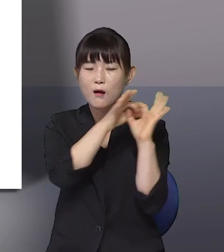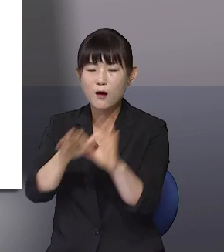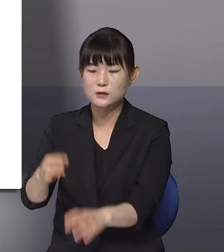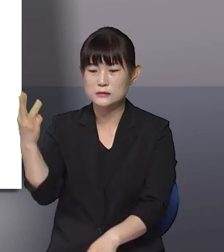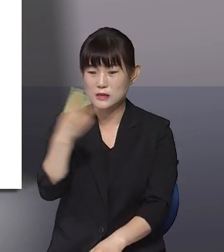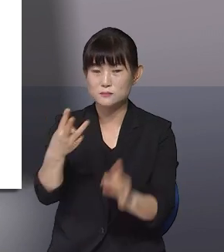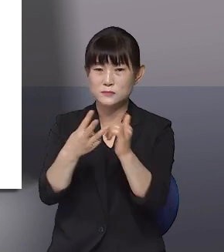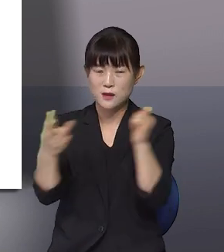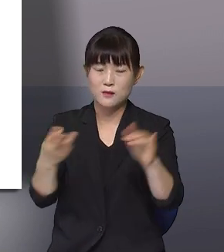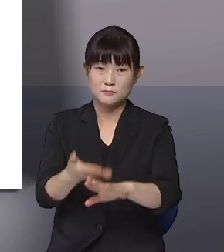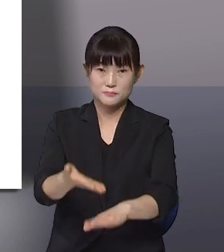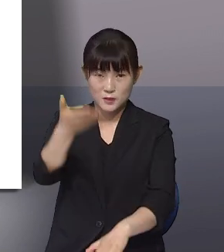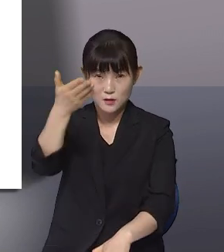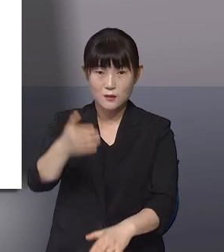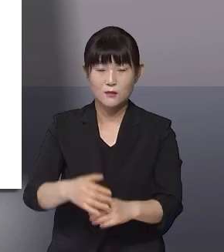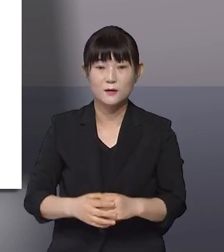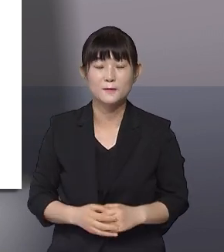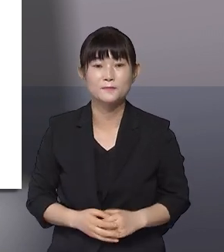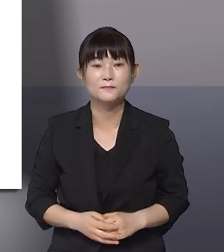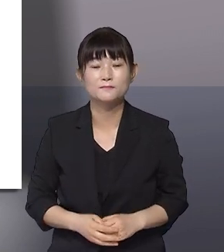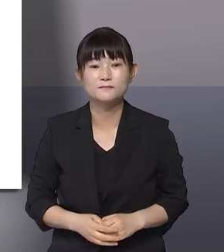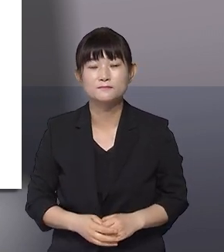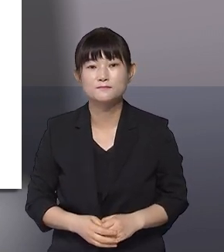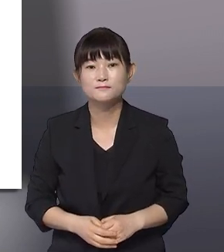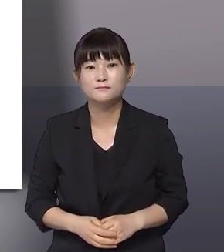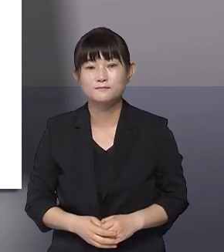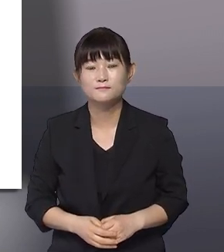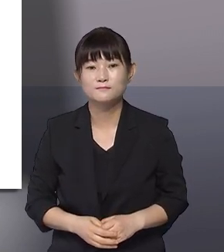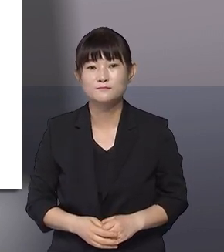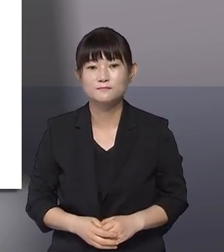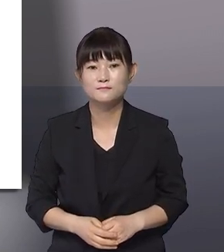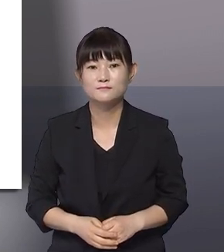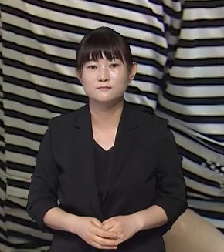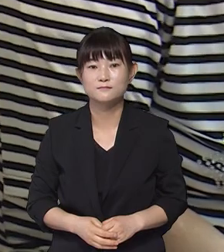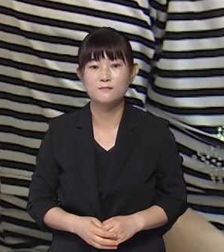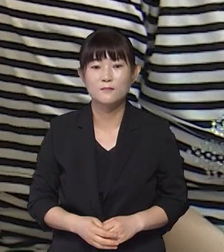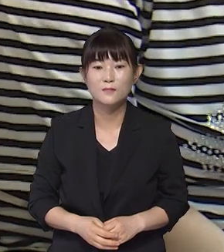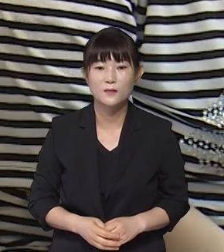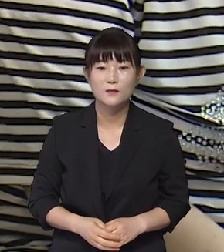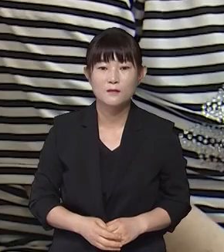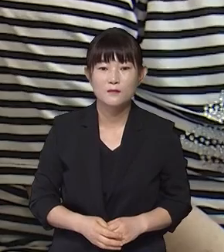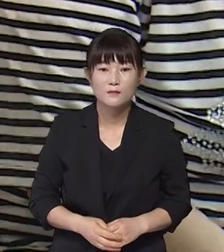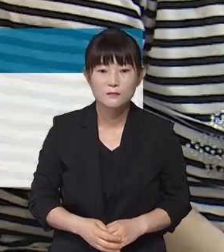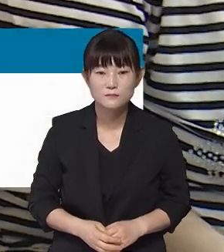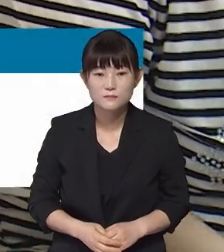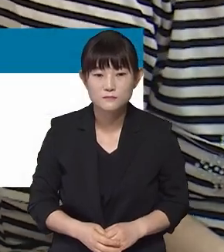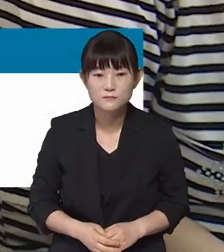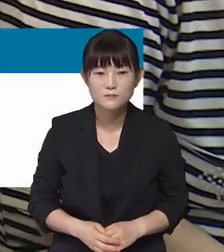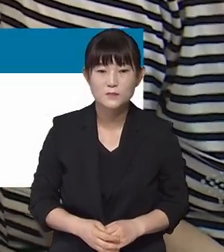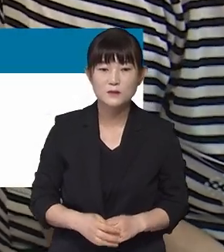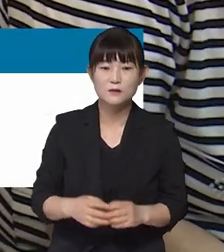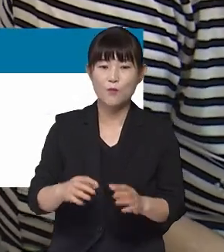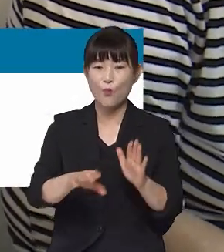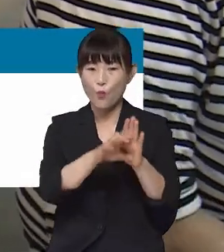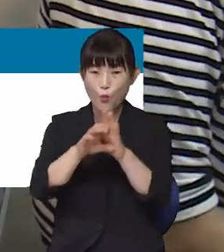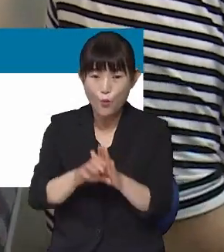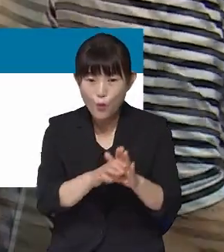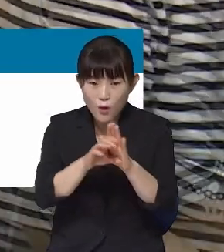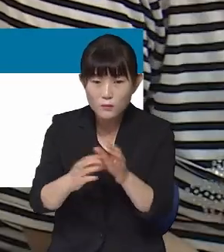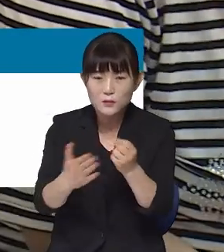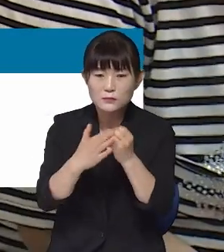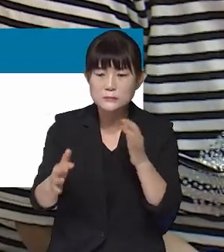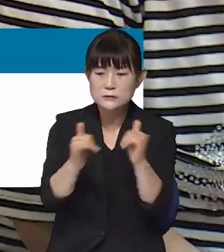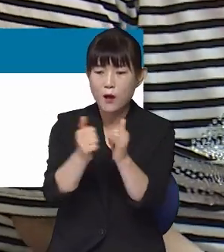3000명 때 를 기록하며 증가세를 이어가고 있습니다 그 들어옵니다 프로는 그렇다 장성 나눔의 짜 상